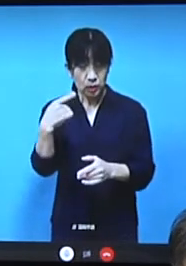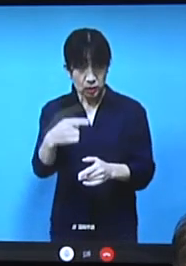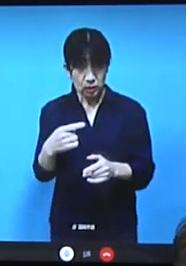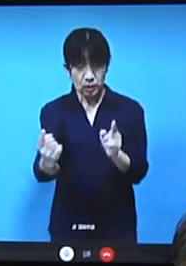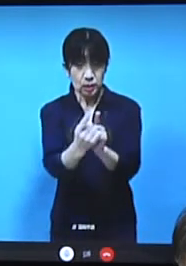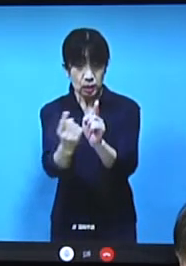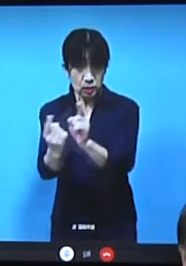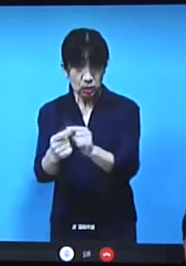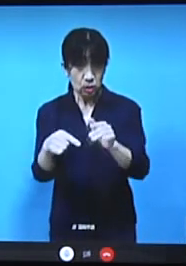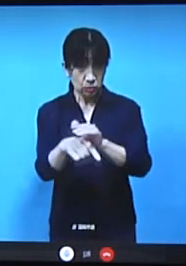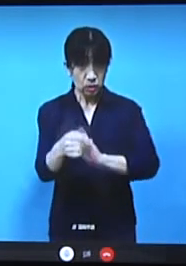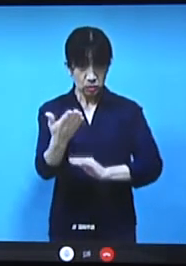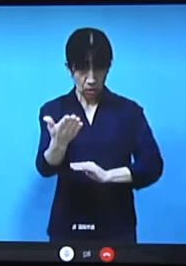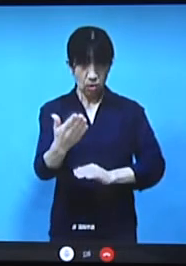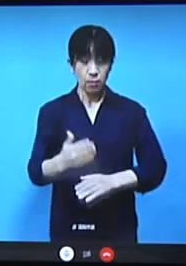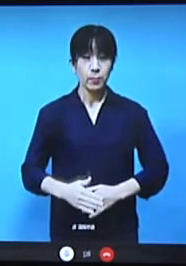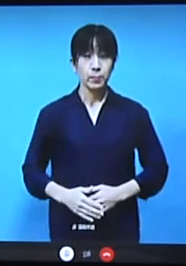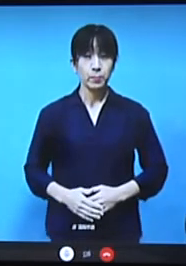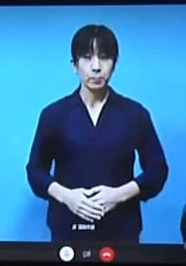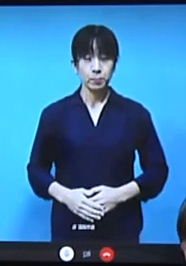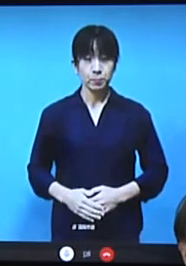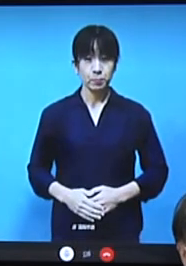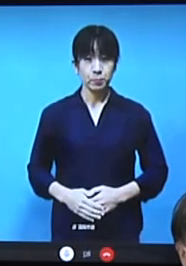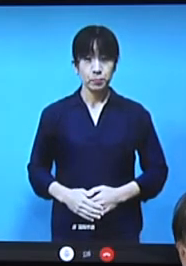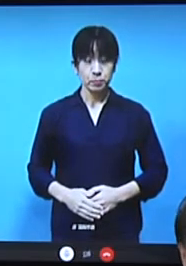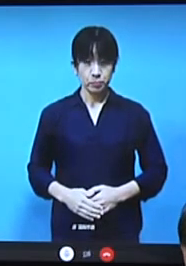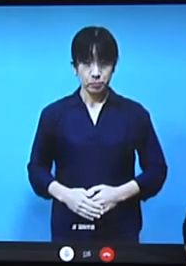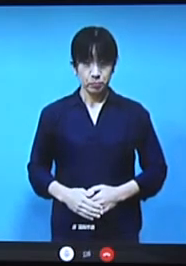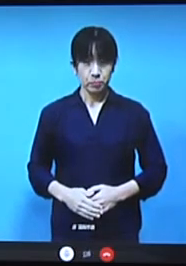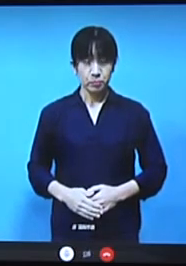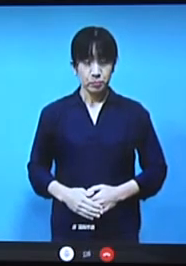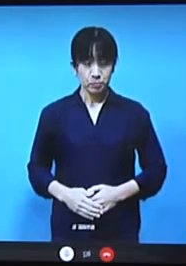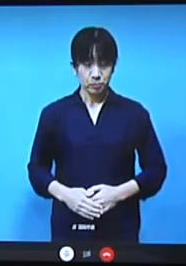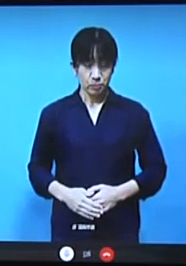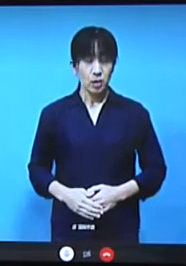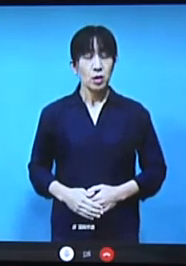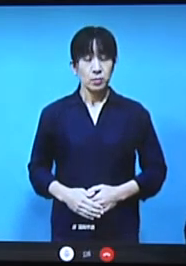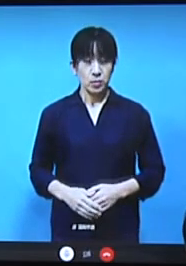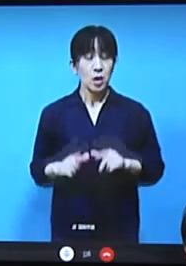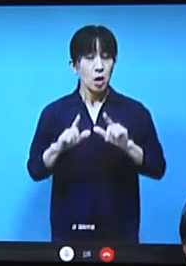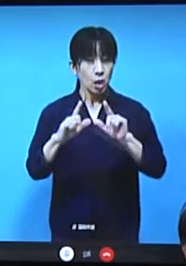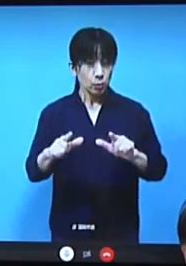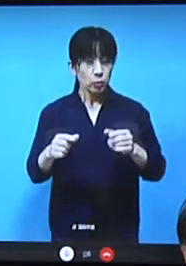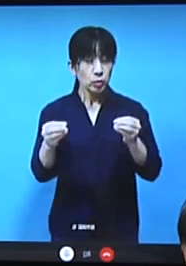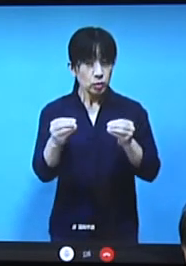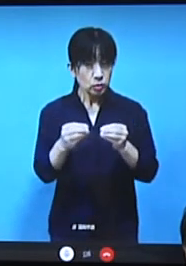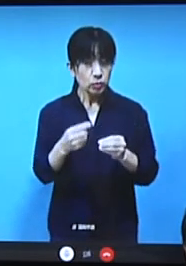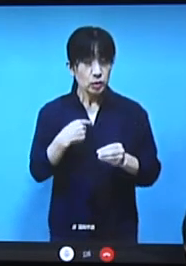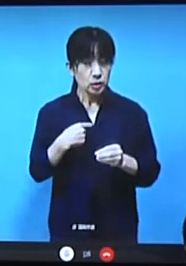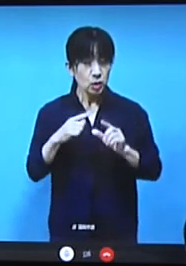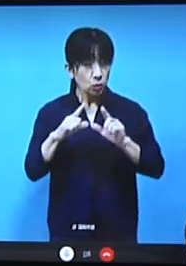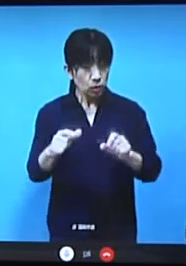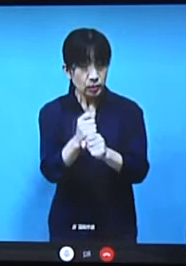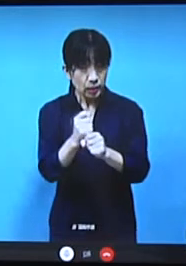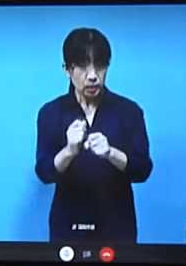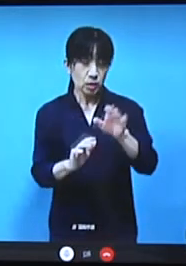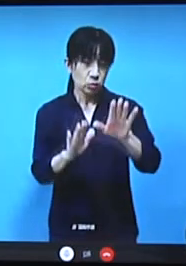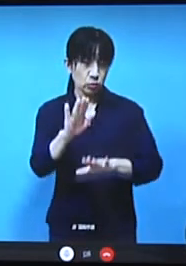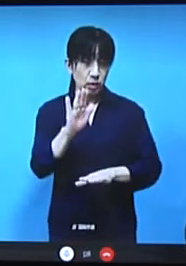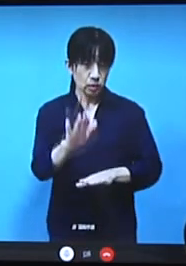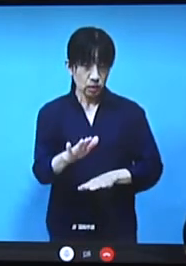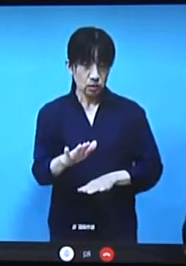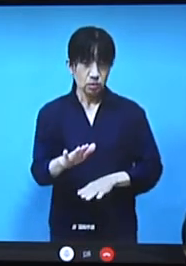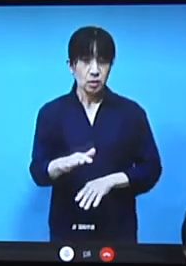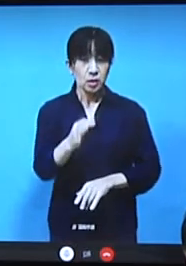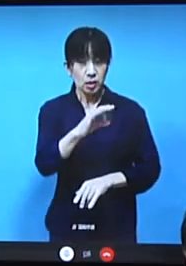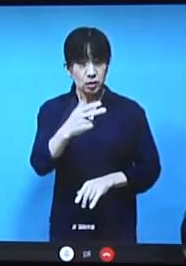ことでいいんでしょうか。 すいません、ちょっとそれについて私の方からお答えはちょっとできないので、金沢市さんの方で聞い